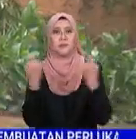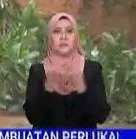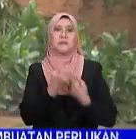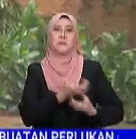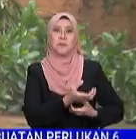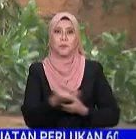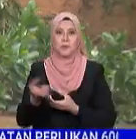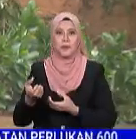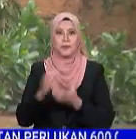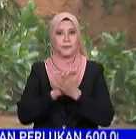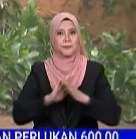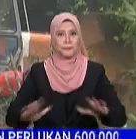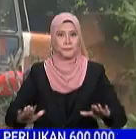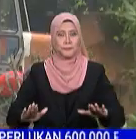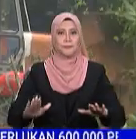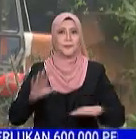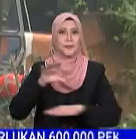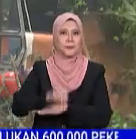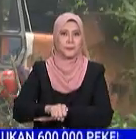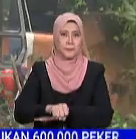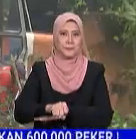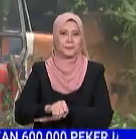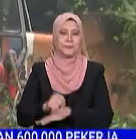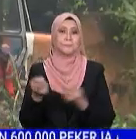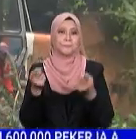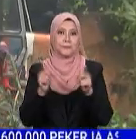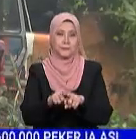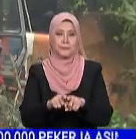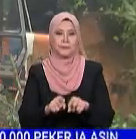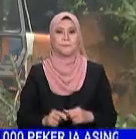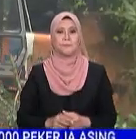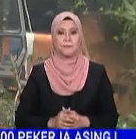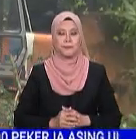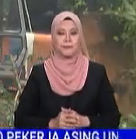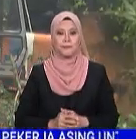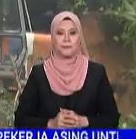jabatan Bombay dan penyelamat pada malam hari kejadian